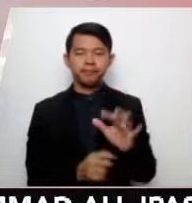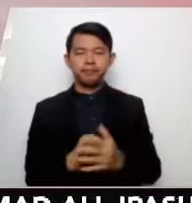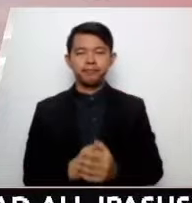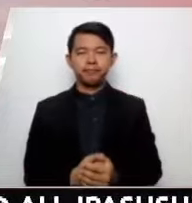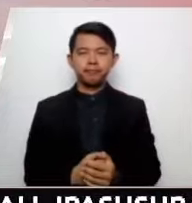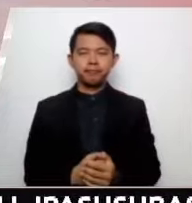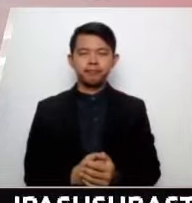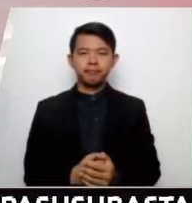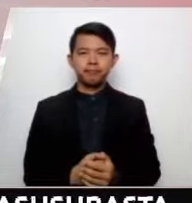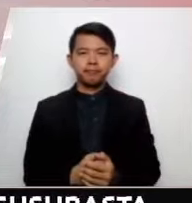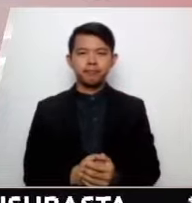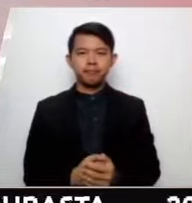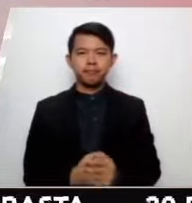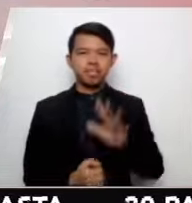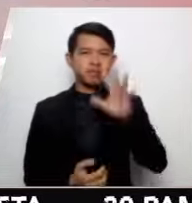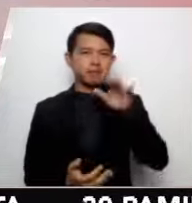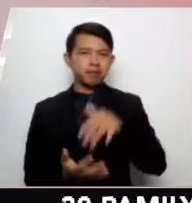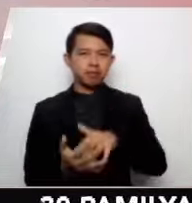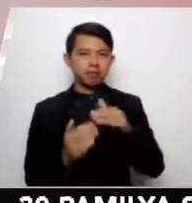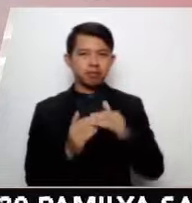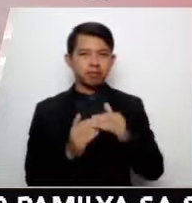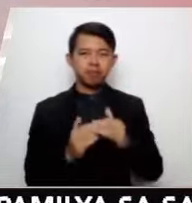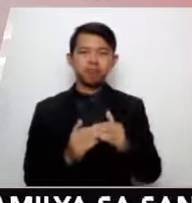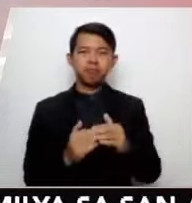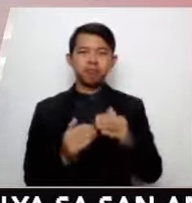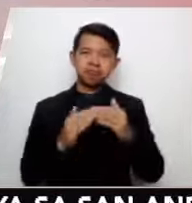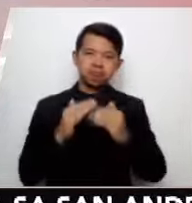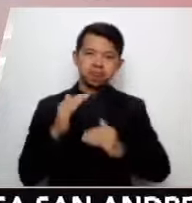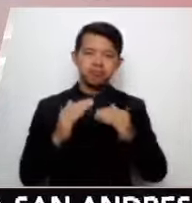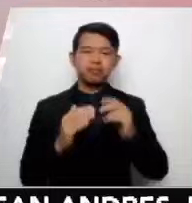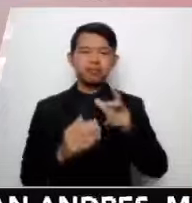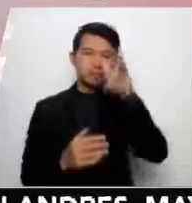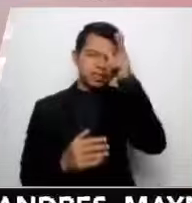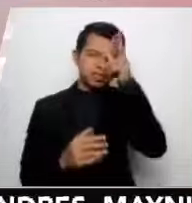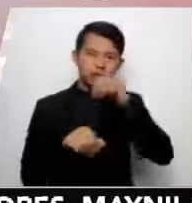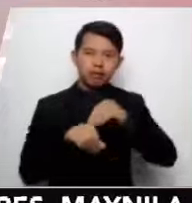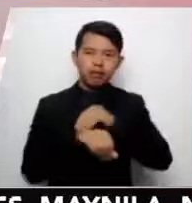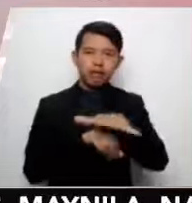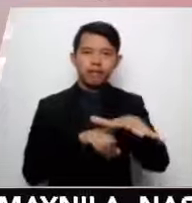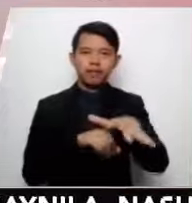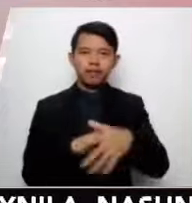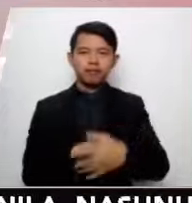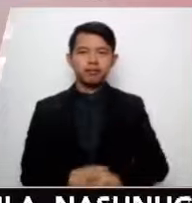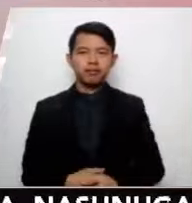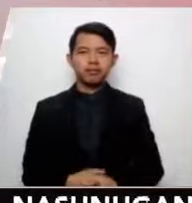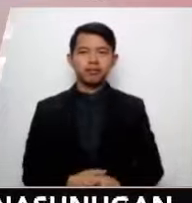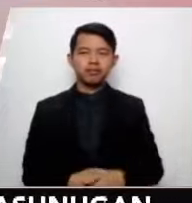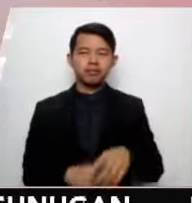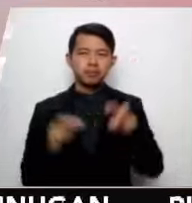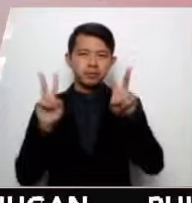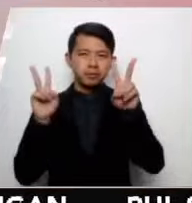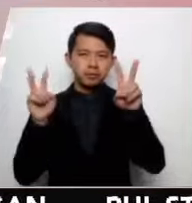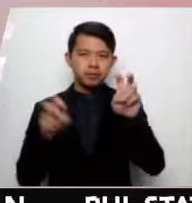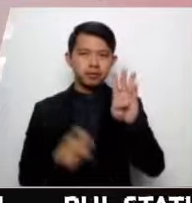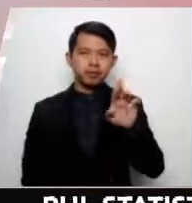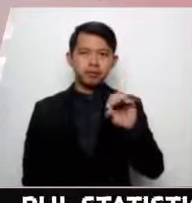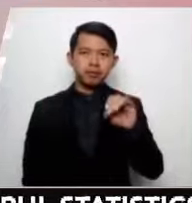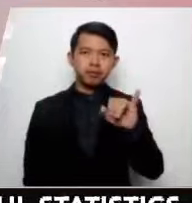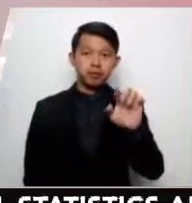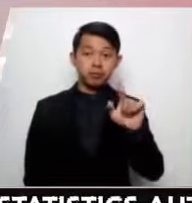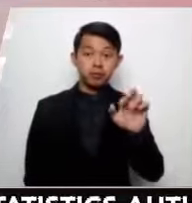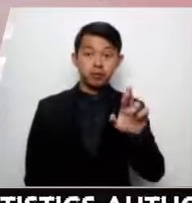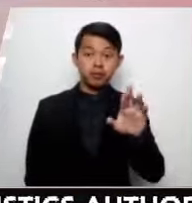5,000 manok Ito ay mga ah ah ah broiler breeders ang tawag natin dito sa mga manok na to